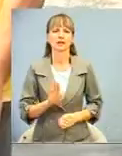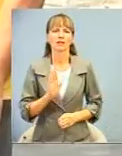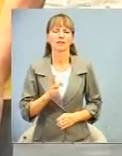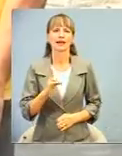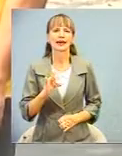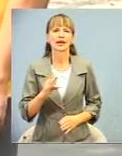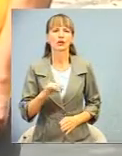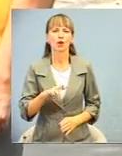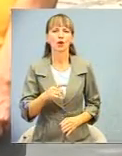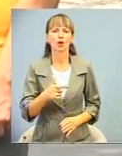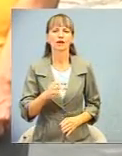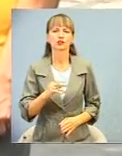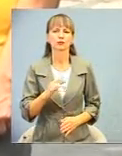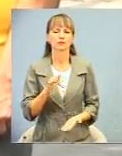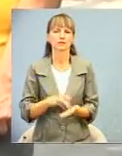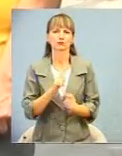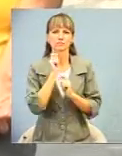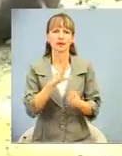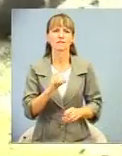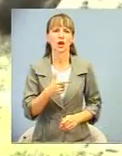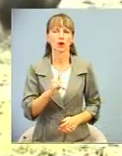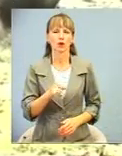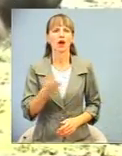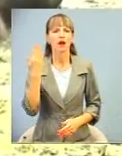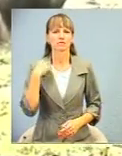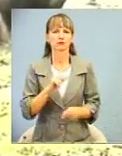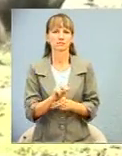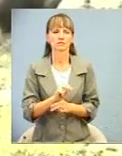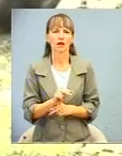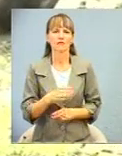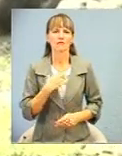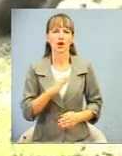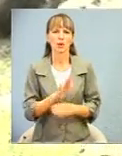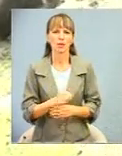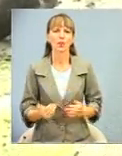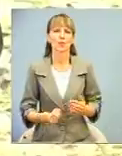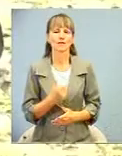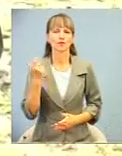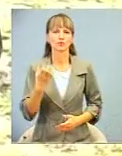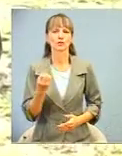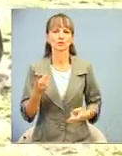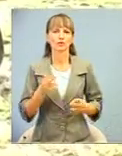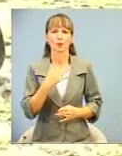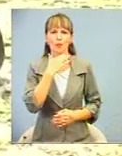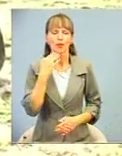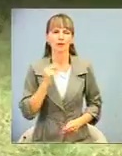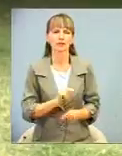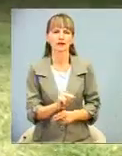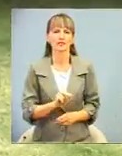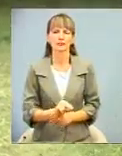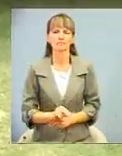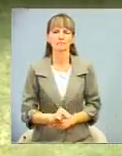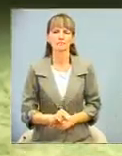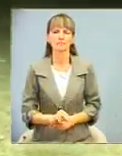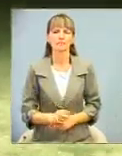йому подарували Вегу. Собака вже тоді була навчена основним командам, але новому власникові довелося ще добряче попрацювати.